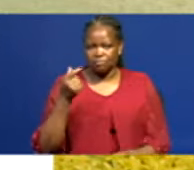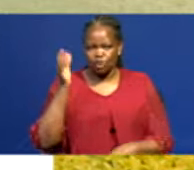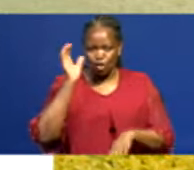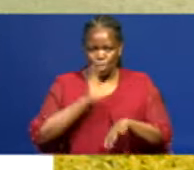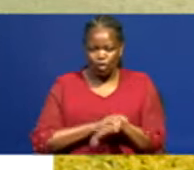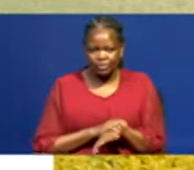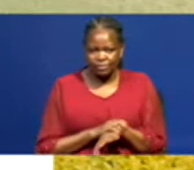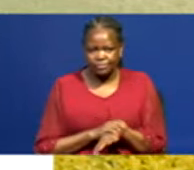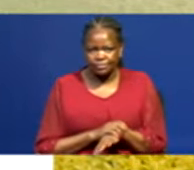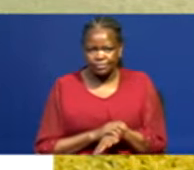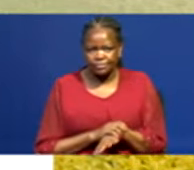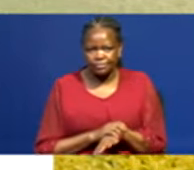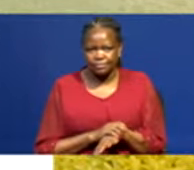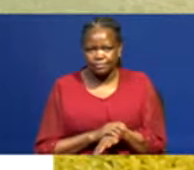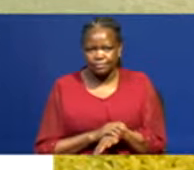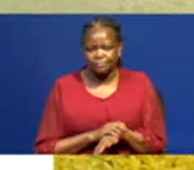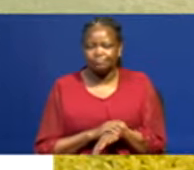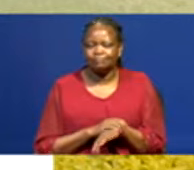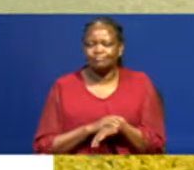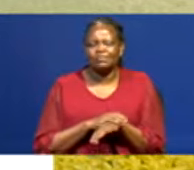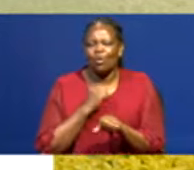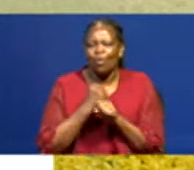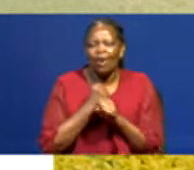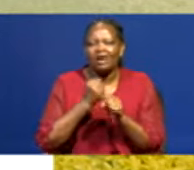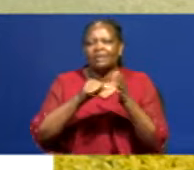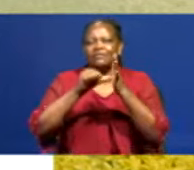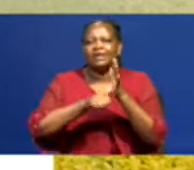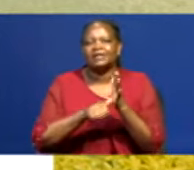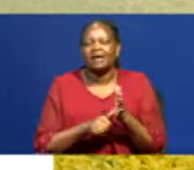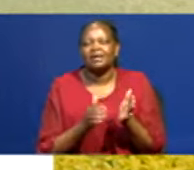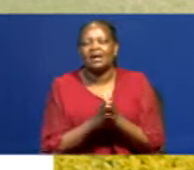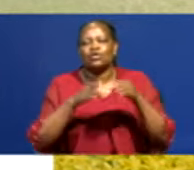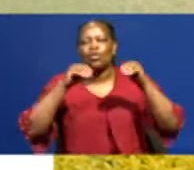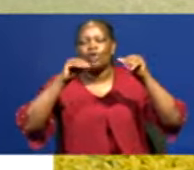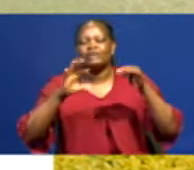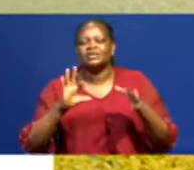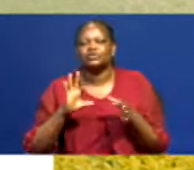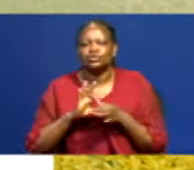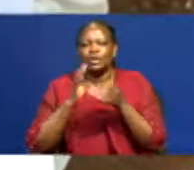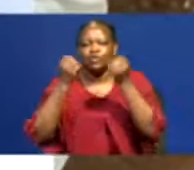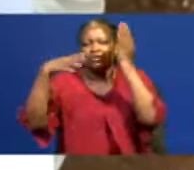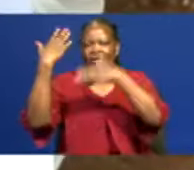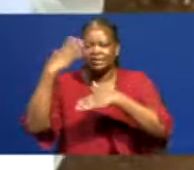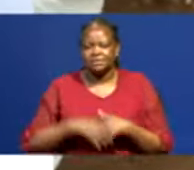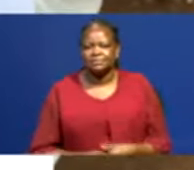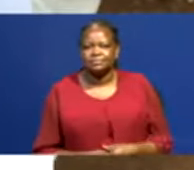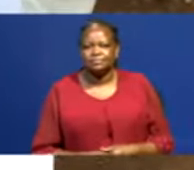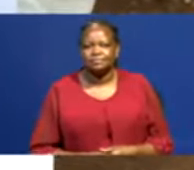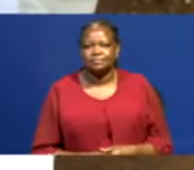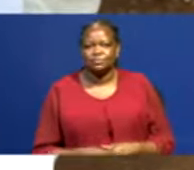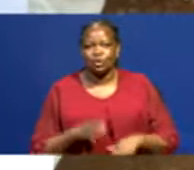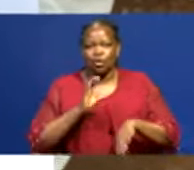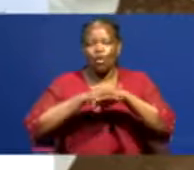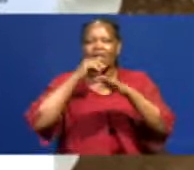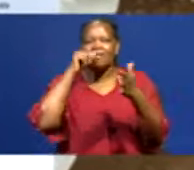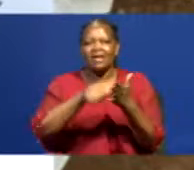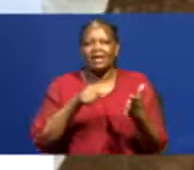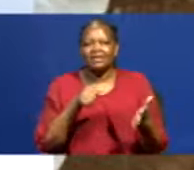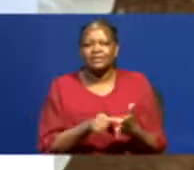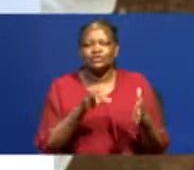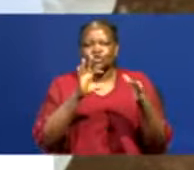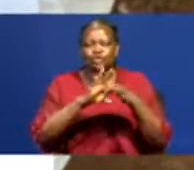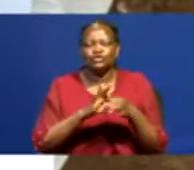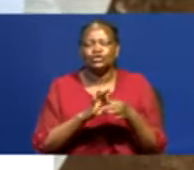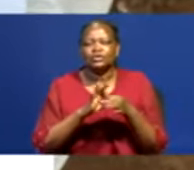I managed to toil very very hard and qualified to join university. Alipokea barua ya kujiunga na chuo kikuu